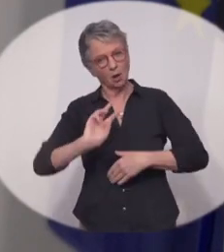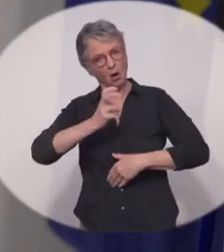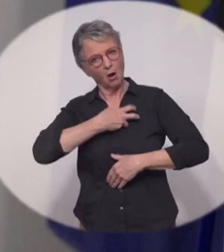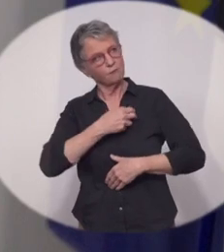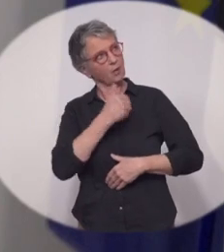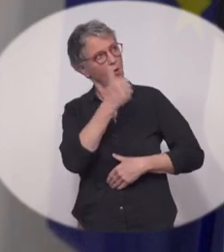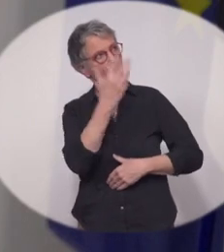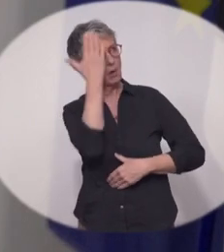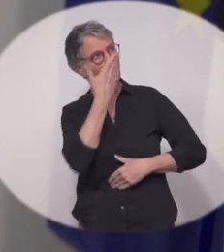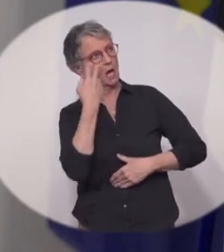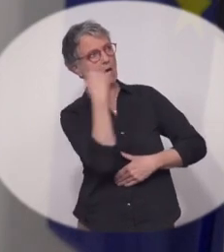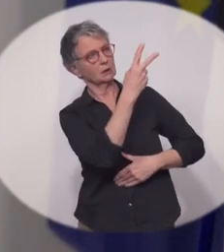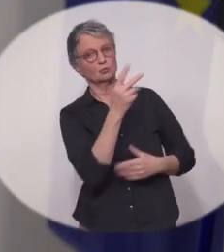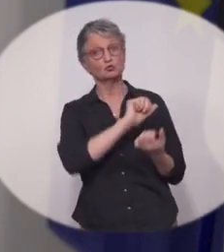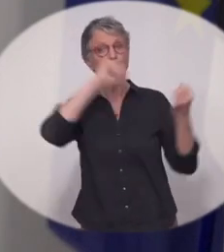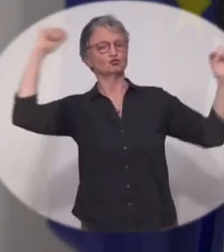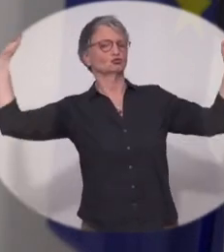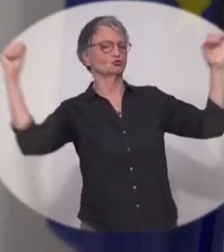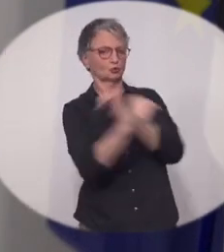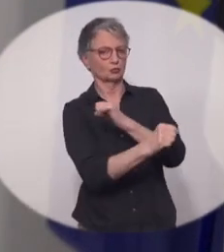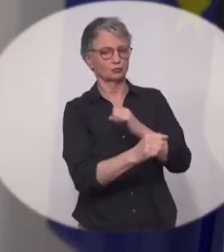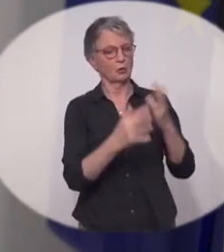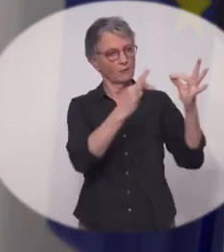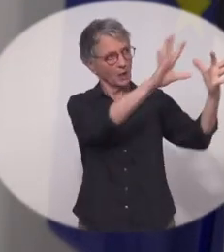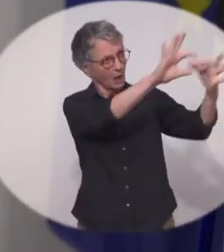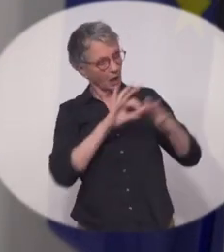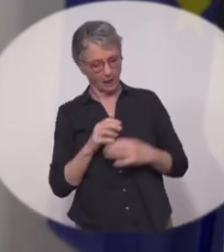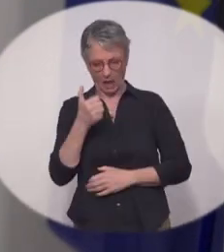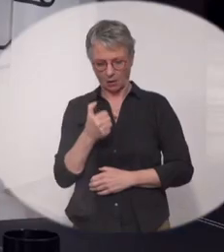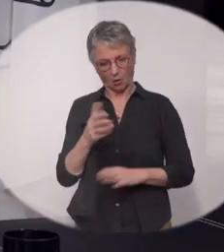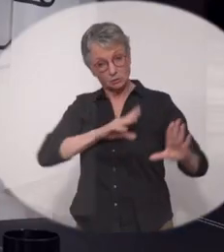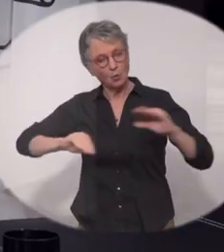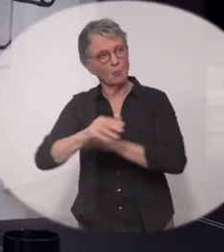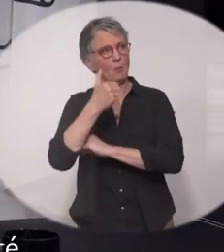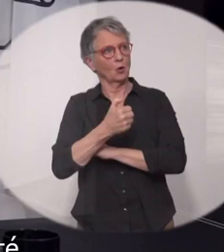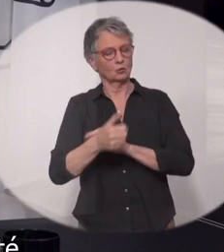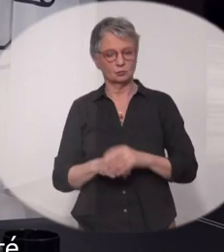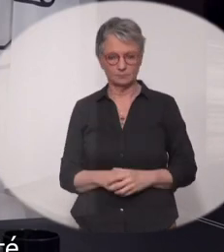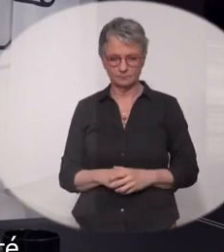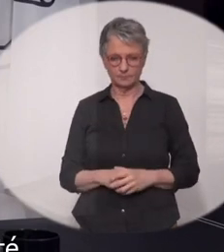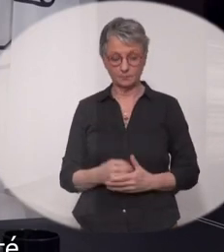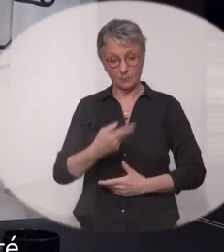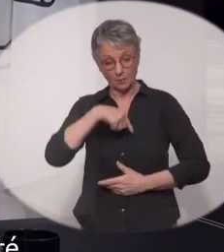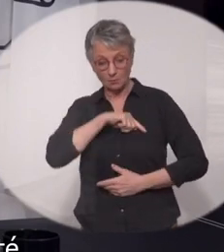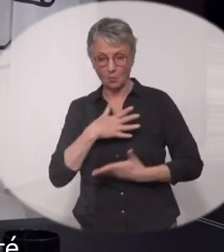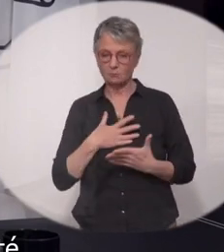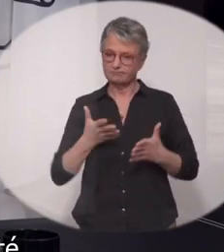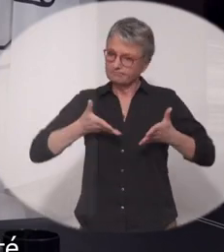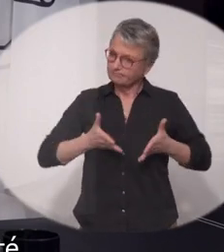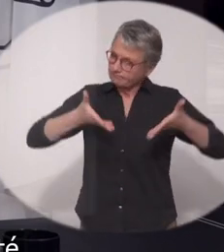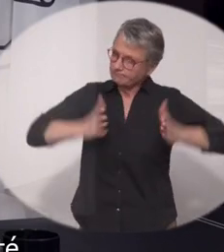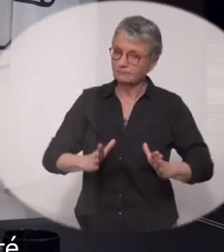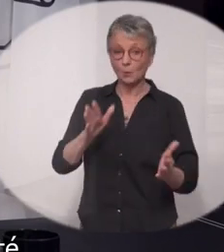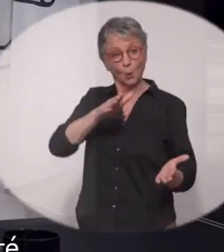d'attitude dans son rapport à la corse et au peuple course ma détermination et ma confiance en notre capacité